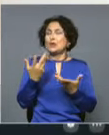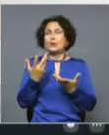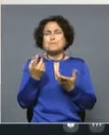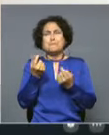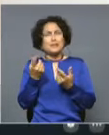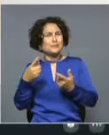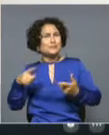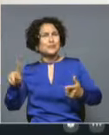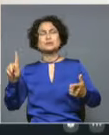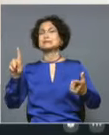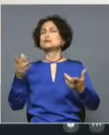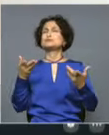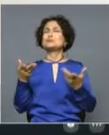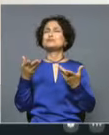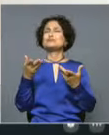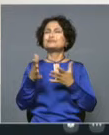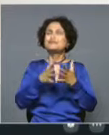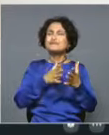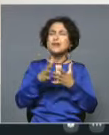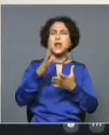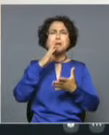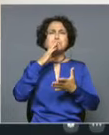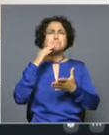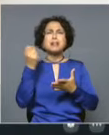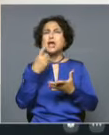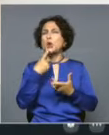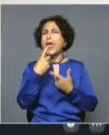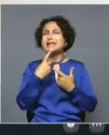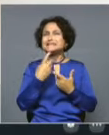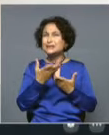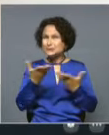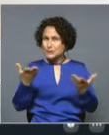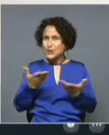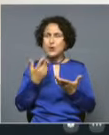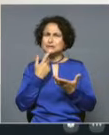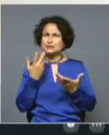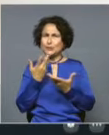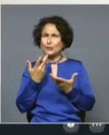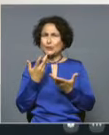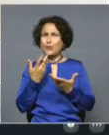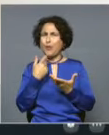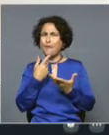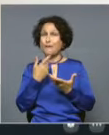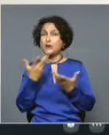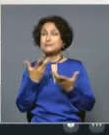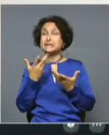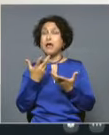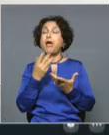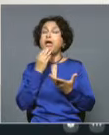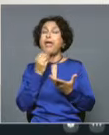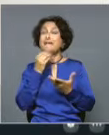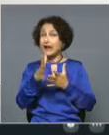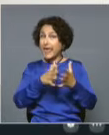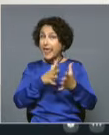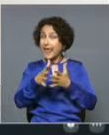но пък за сметка на това населението е българоязично от гледна точка на това, че става дума за евреи,